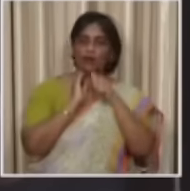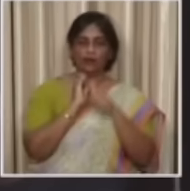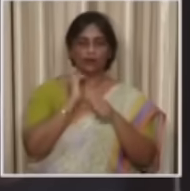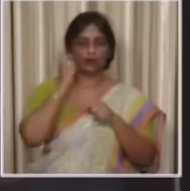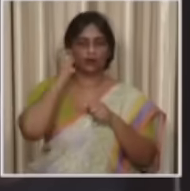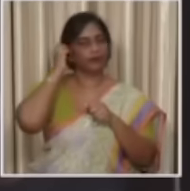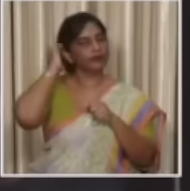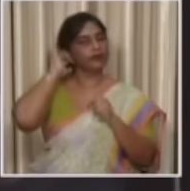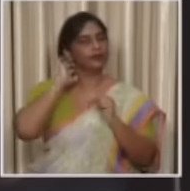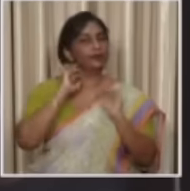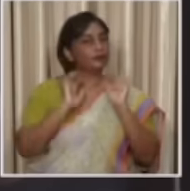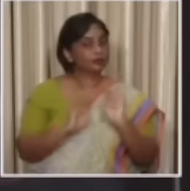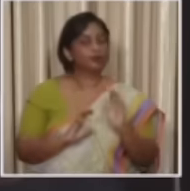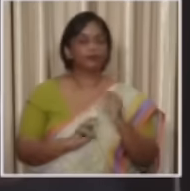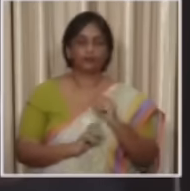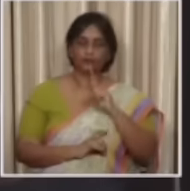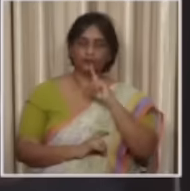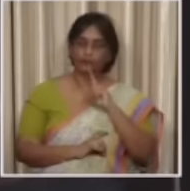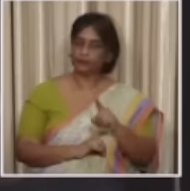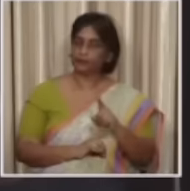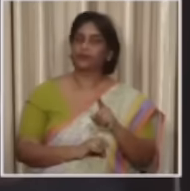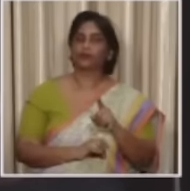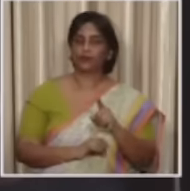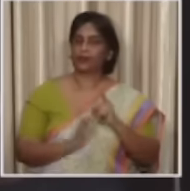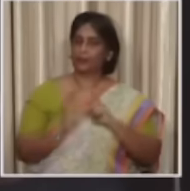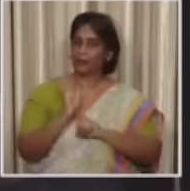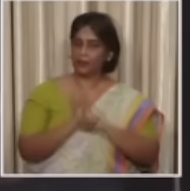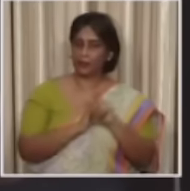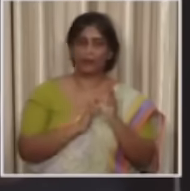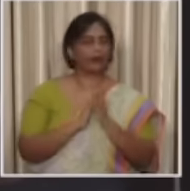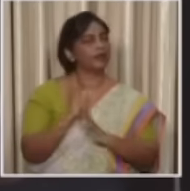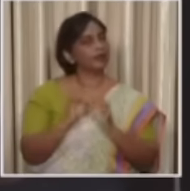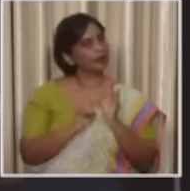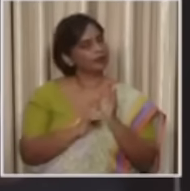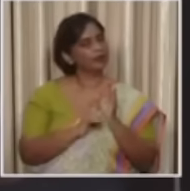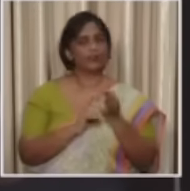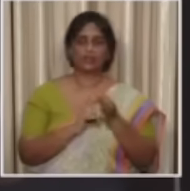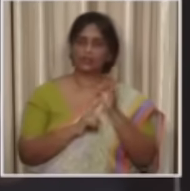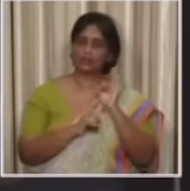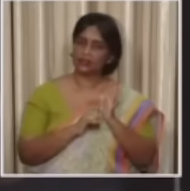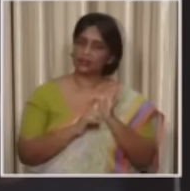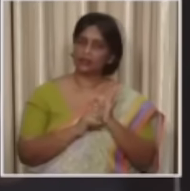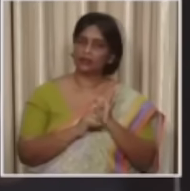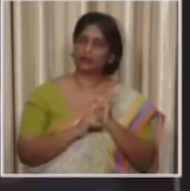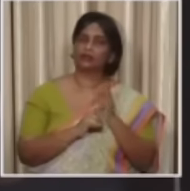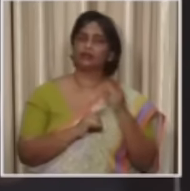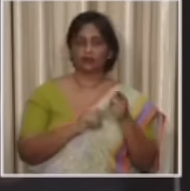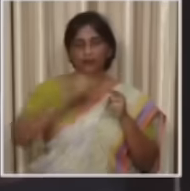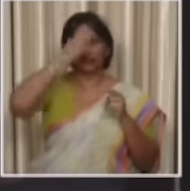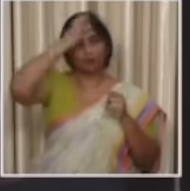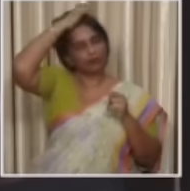නමුත් මං කියන්නේ මේ පරණ හිටපු ඇමතිවරු ජනාධිපතිවරු එතකොට ඒ